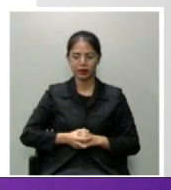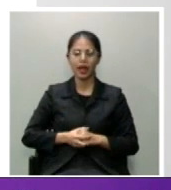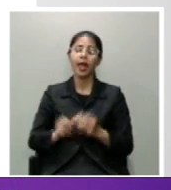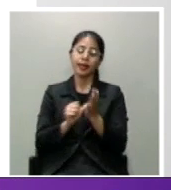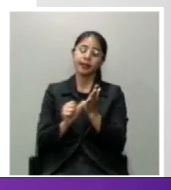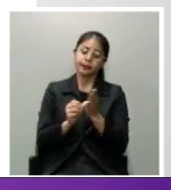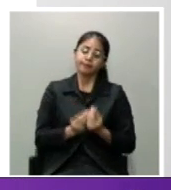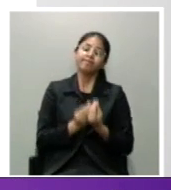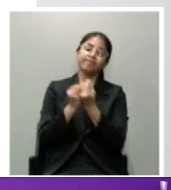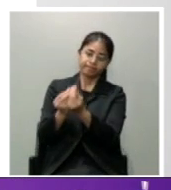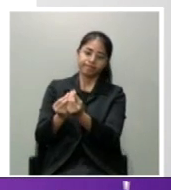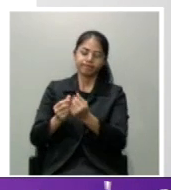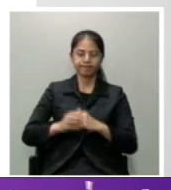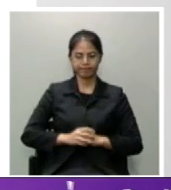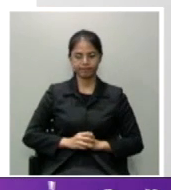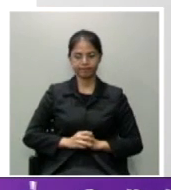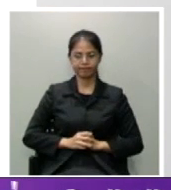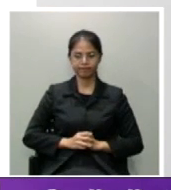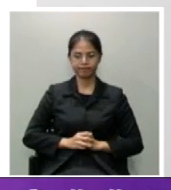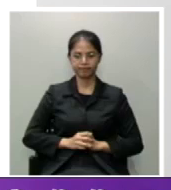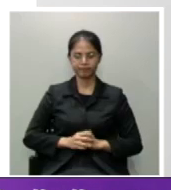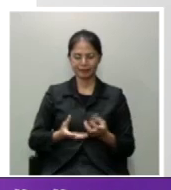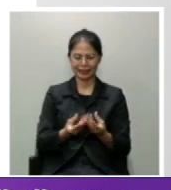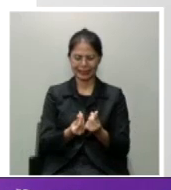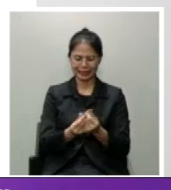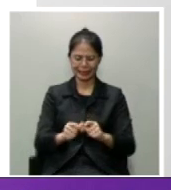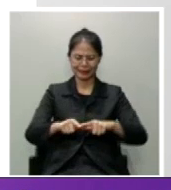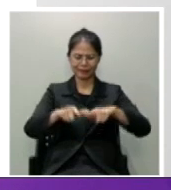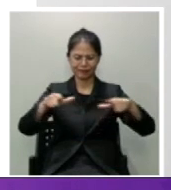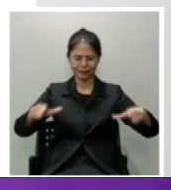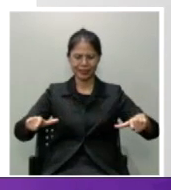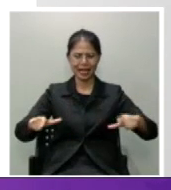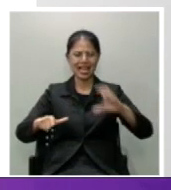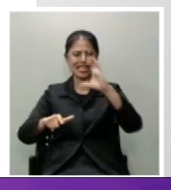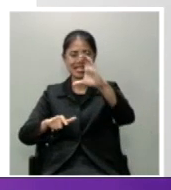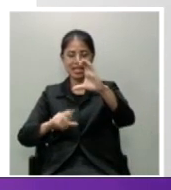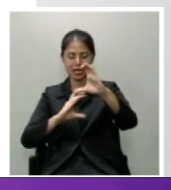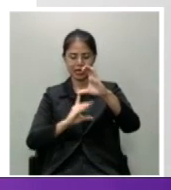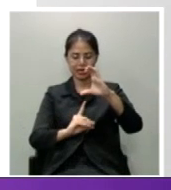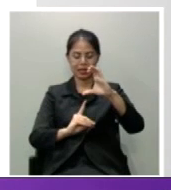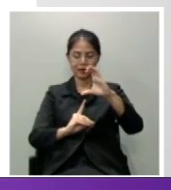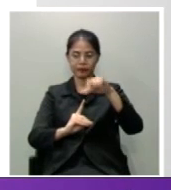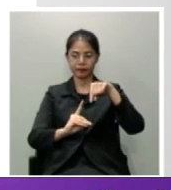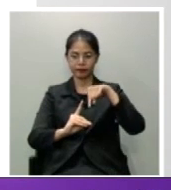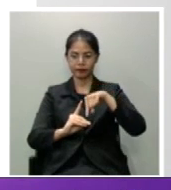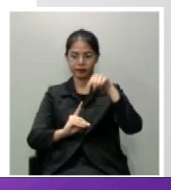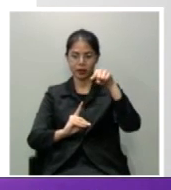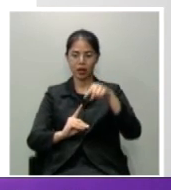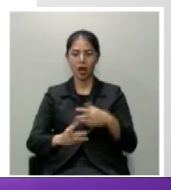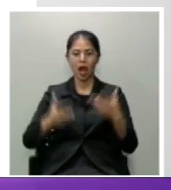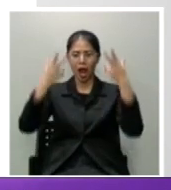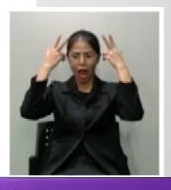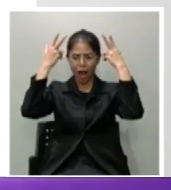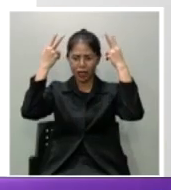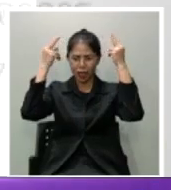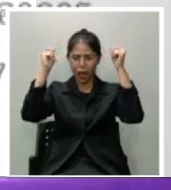านก็แล้วกันที่ดินแปลง C กับแปลง D นั้นรัฐบาลนายกอานันต์มีม